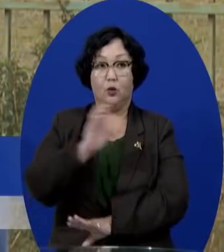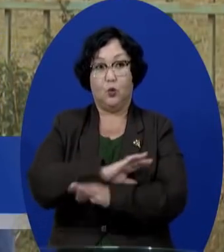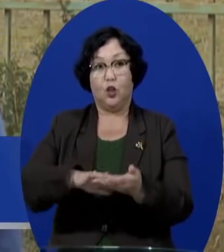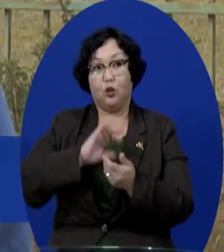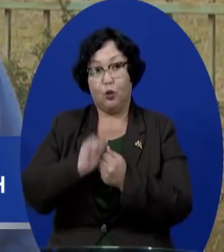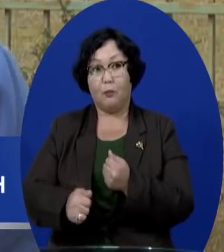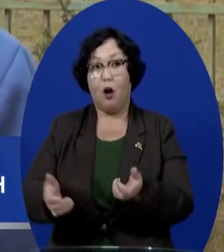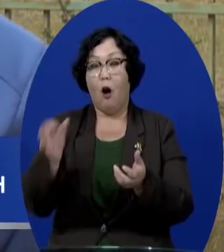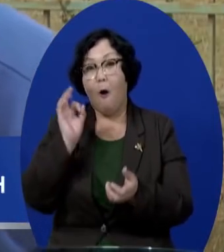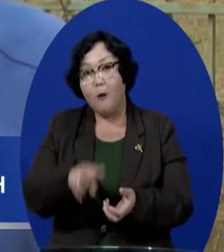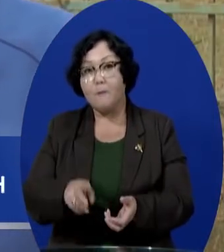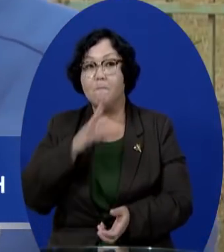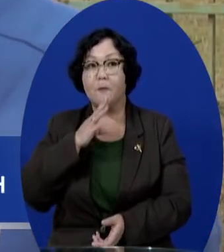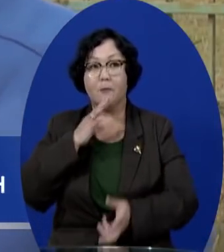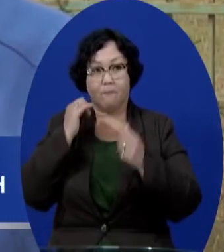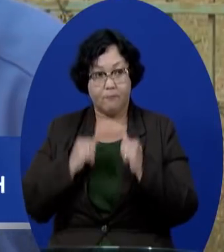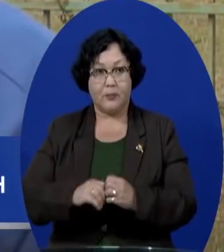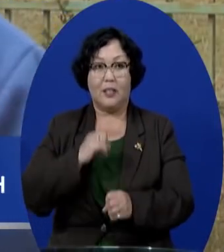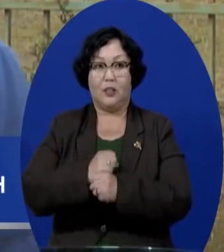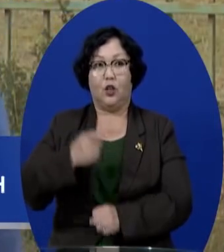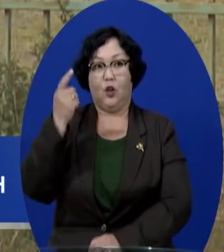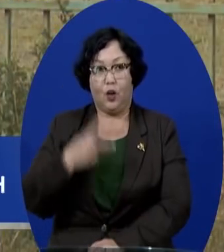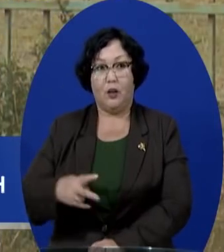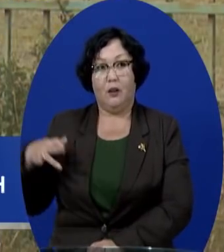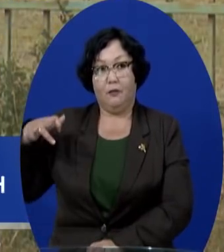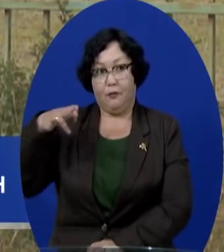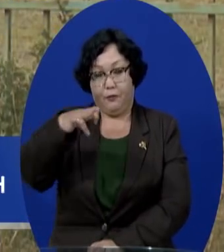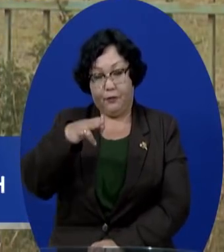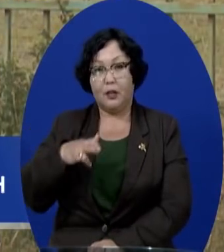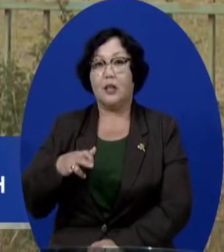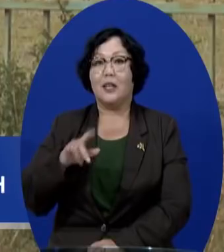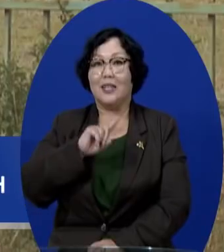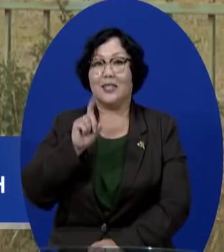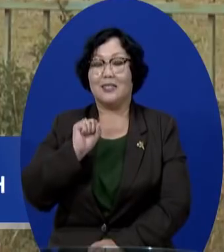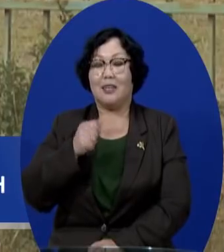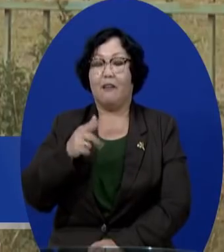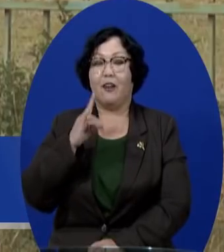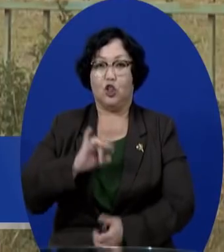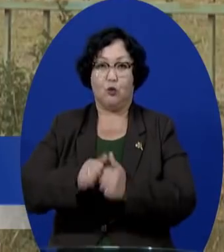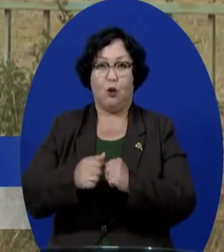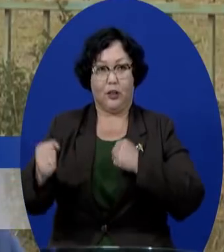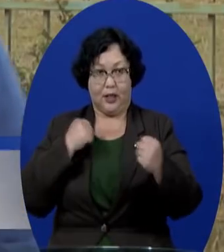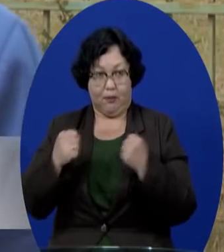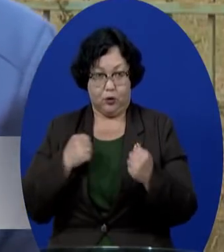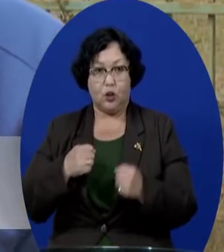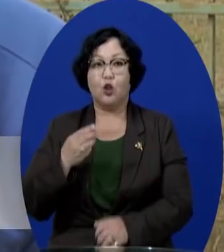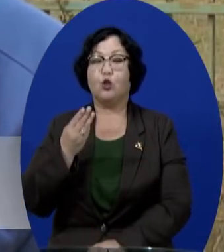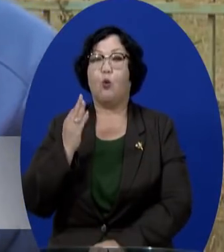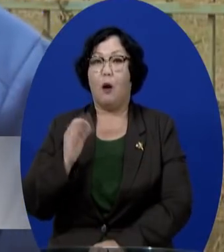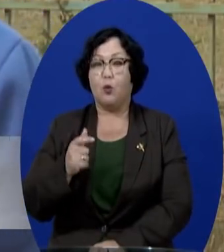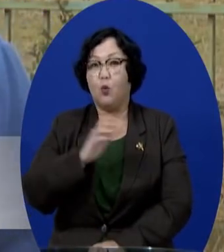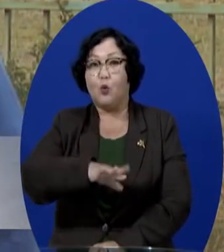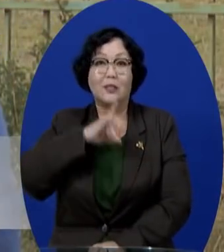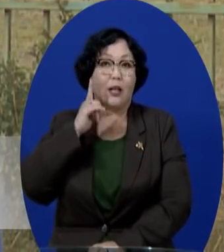гэдэг ингээд явж байгаа. Хажуугаар нь бас нисэх цагаараа спортын тамирчин Төв аймгийн хүүхд